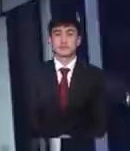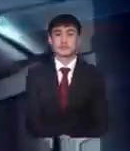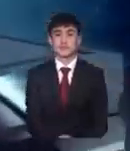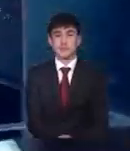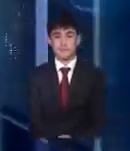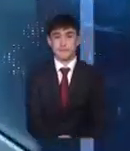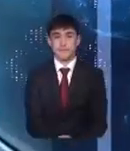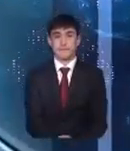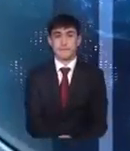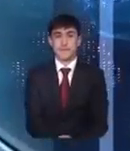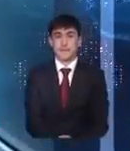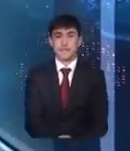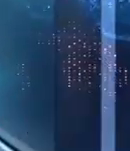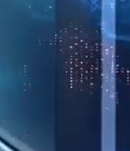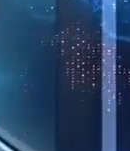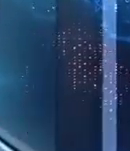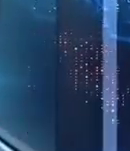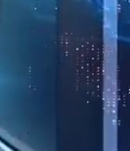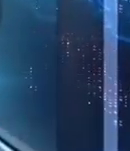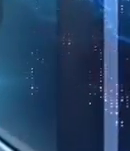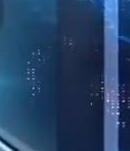рми дед мати байбосынов телерадиокомпания тсу